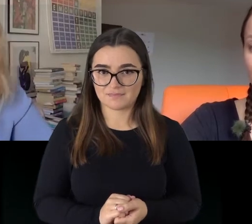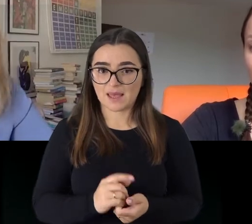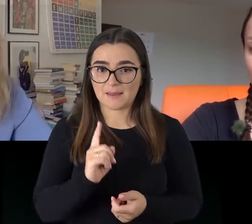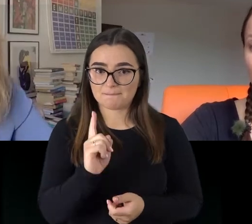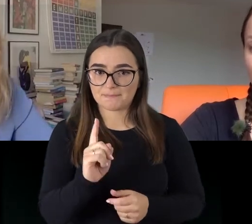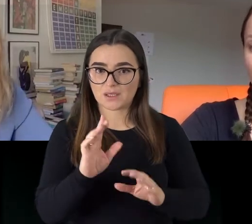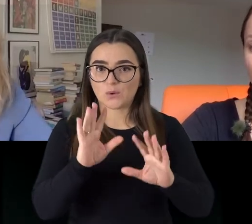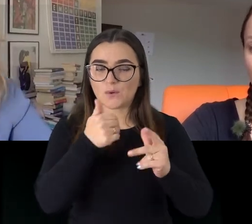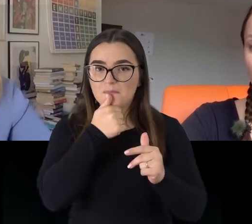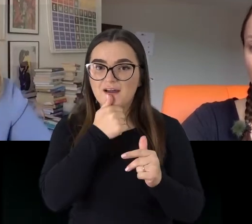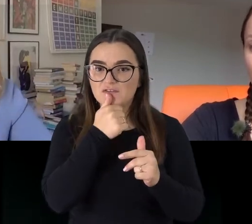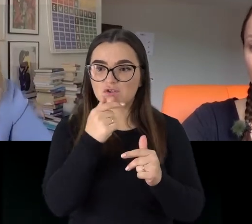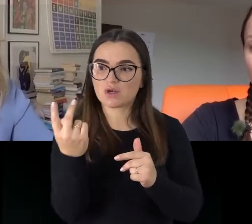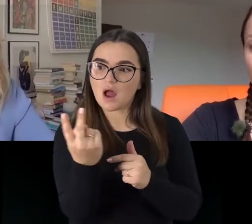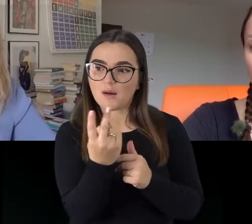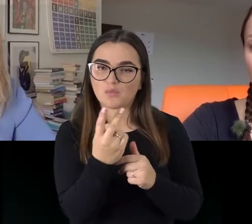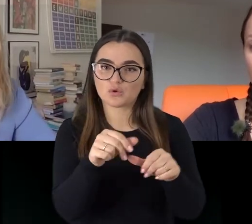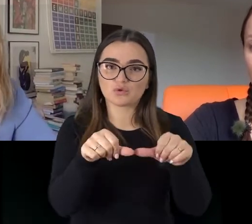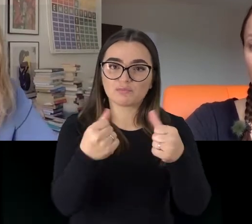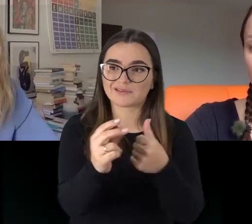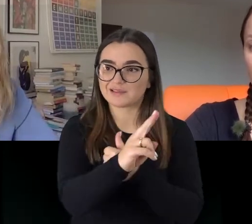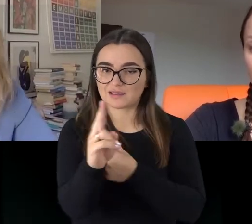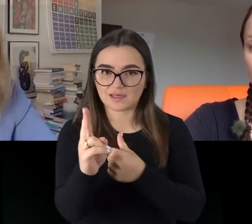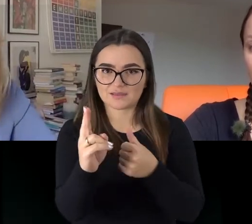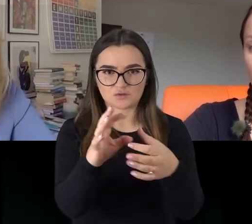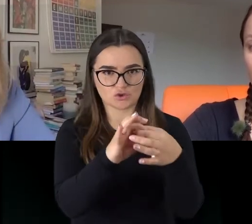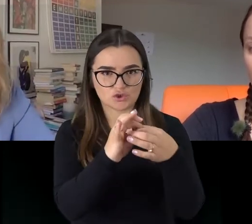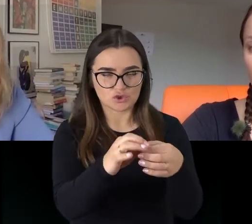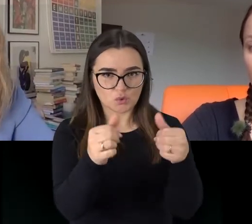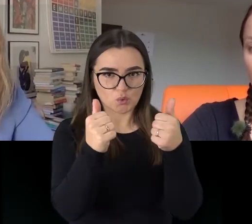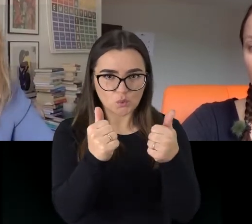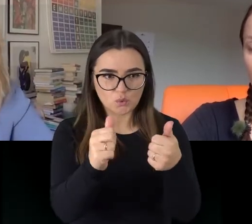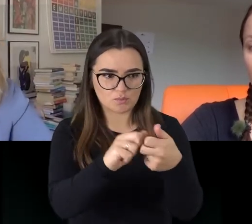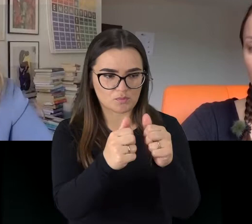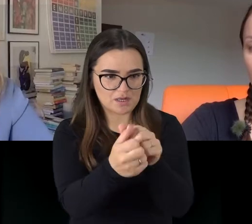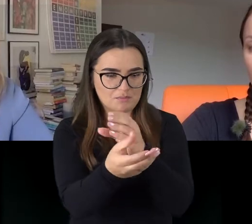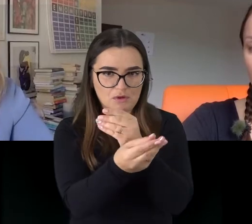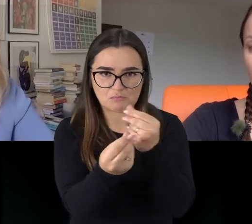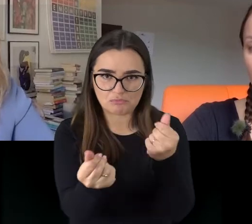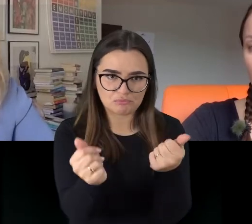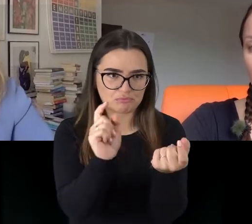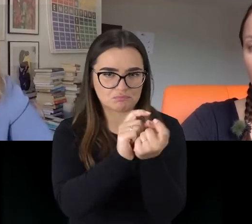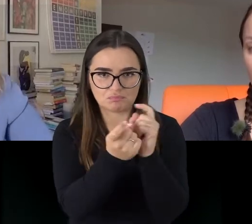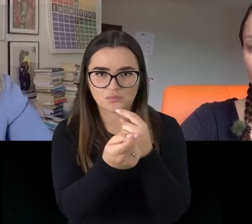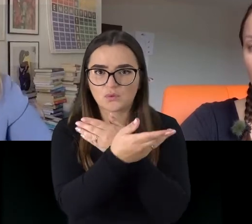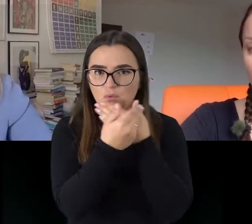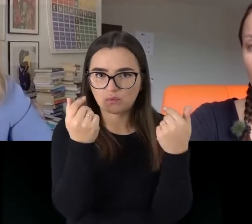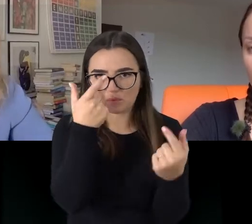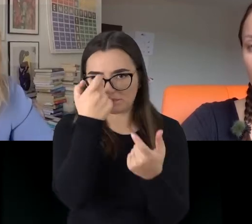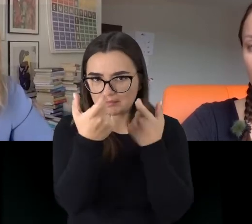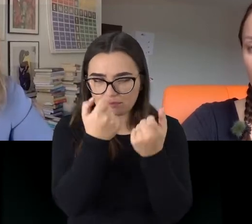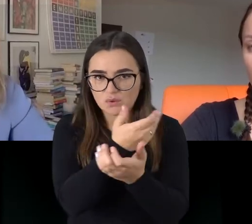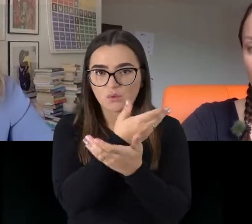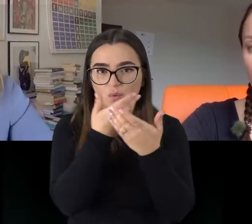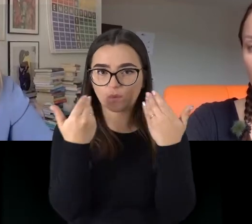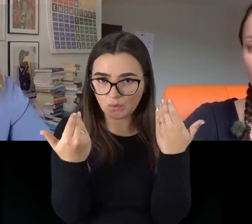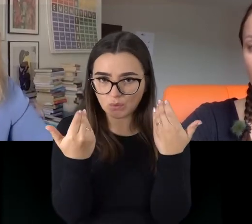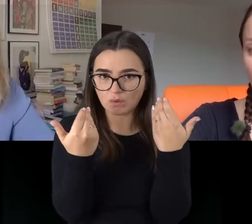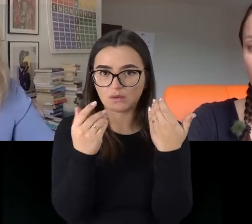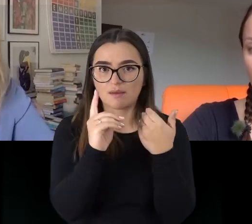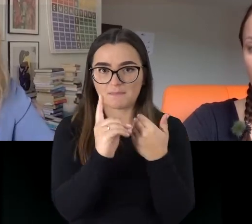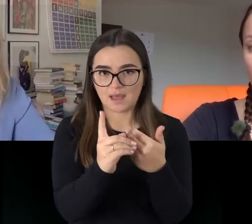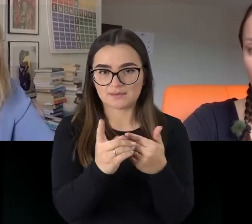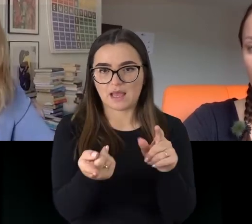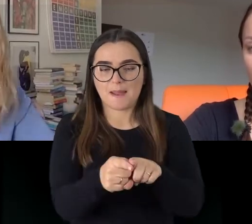vadinamieji perdirbti santykiai, jeigu tai yra įsisąmonintos ir išspręstos problemos, ar ne, jeigu partneriai nebėra partneriais, bet